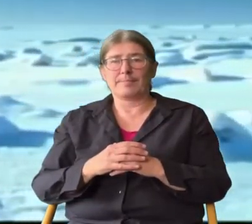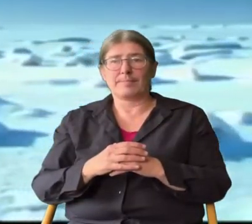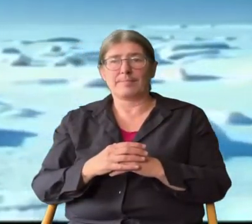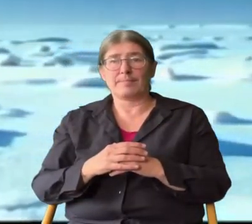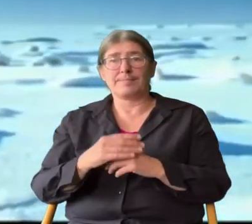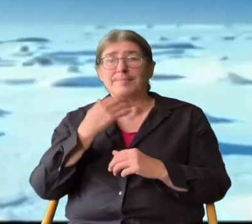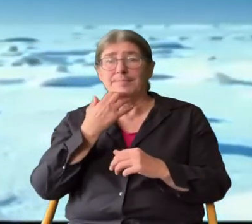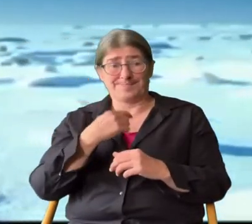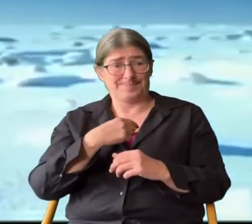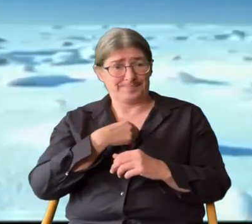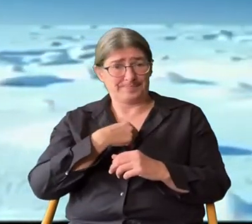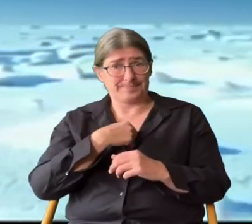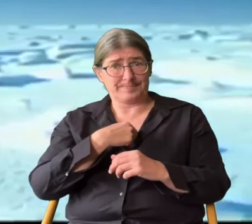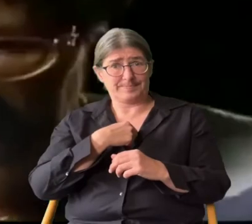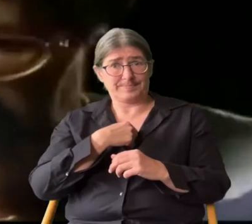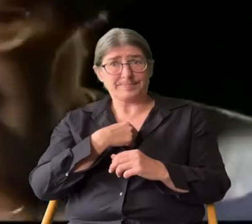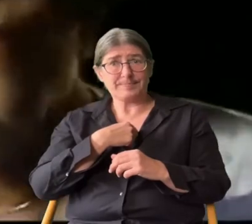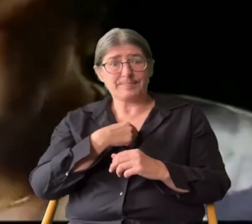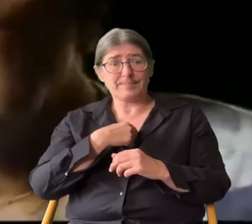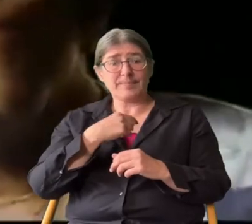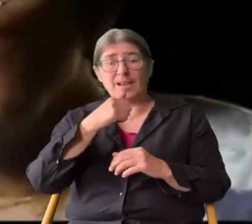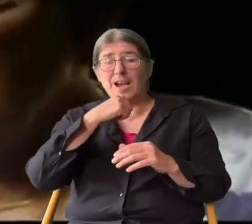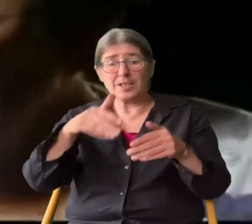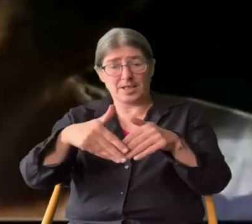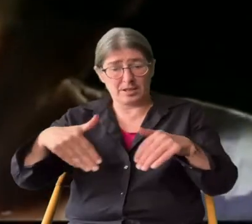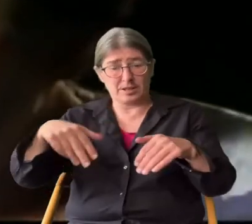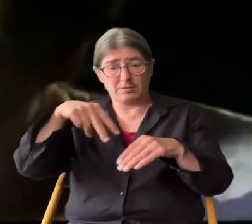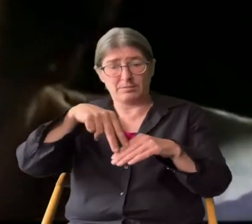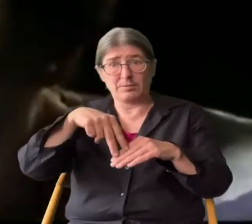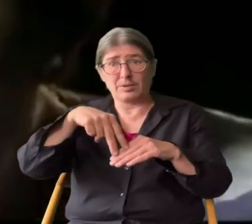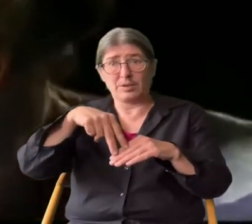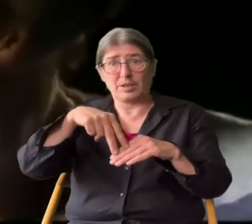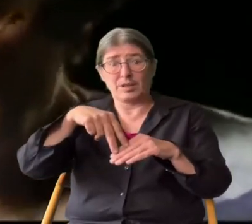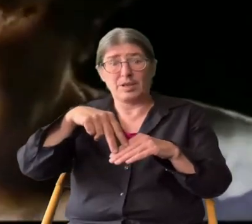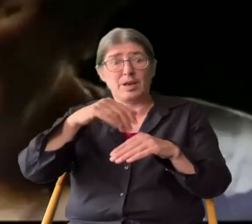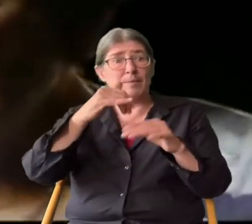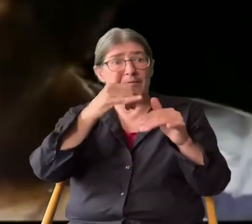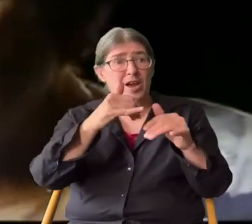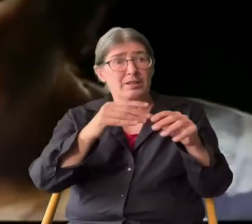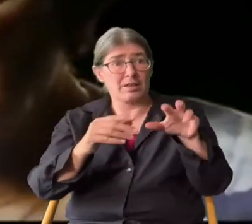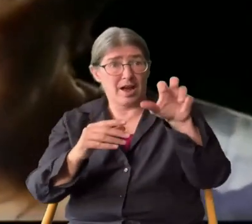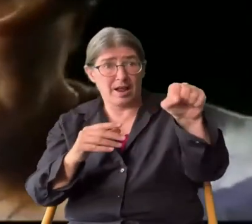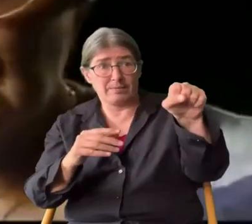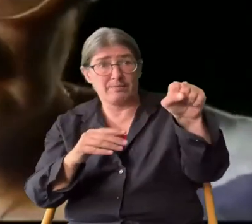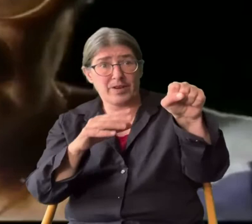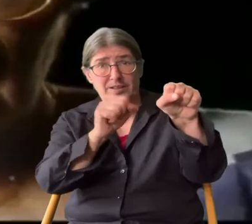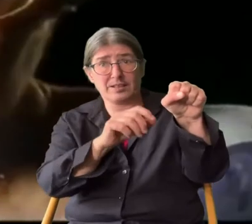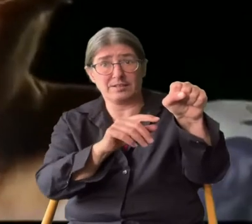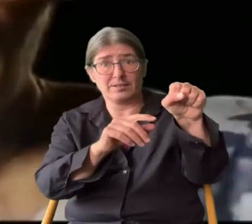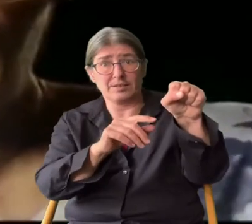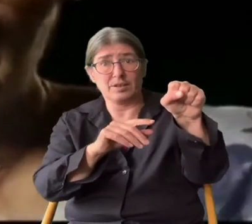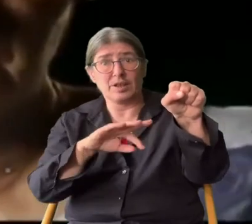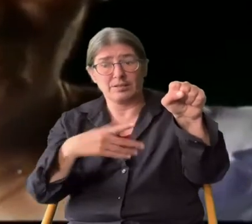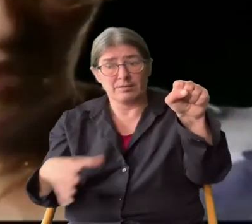Ich habe mich dann auf die Eiskante gestellt und mich etwas am Pferd festgehalten mit einer Hand und mit der anderen